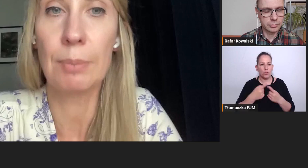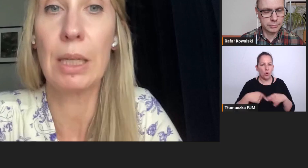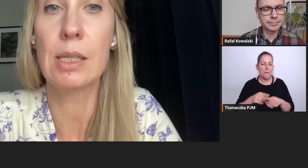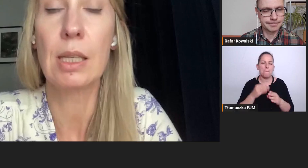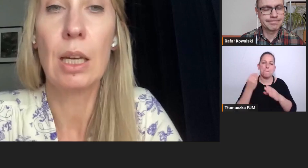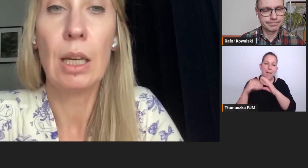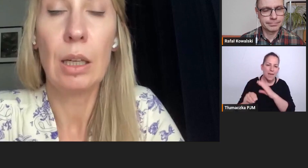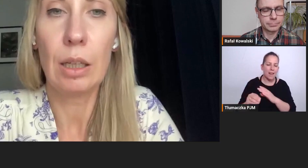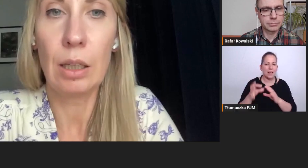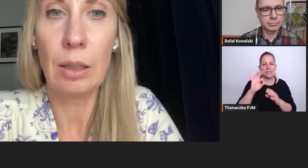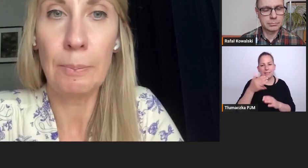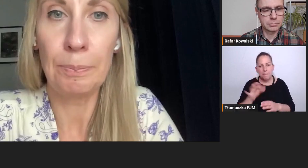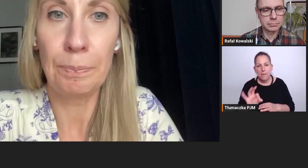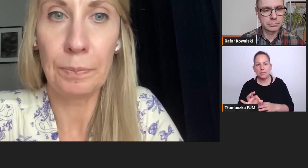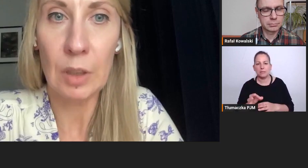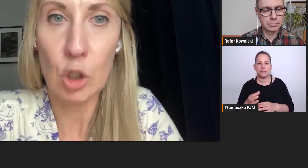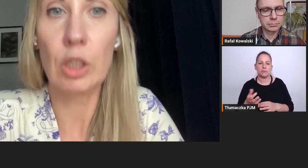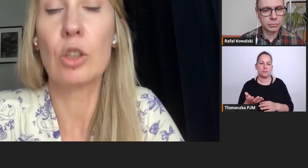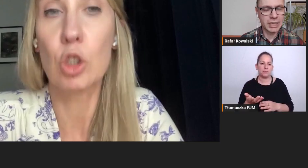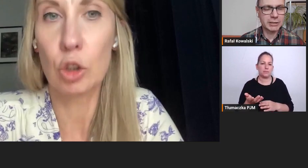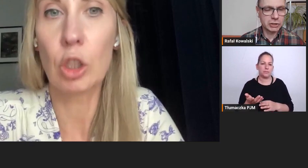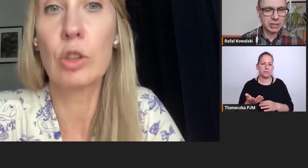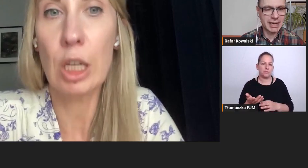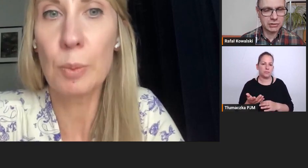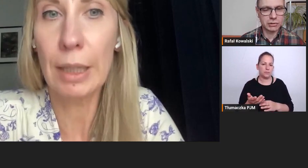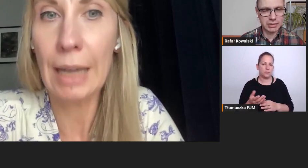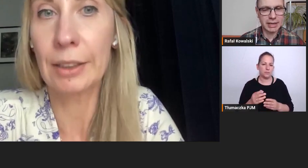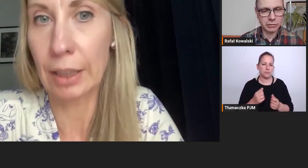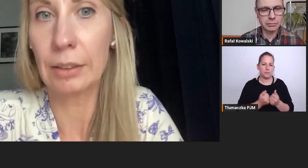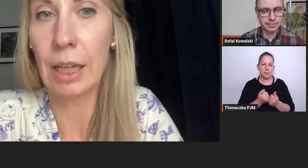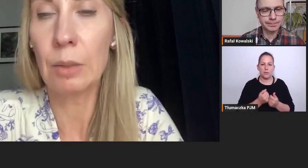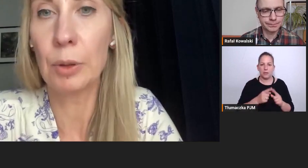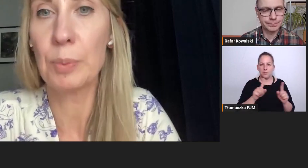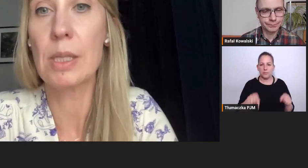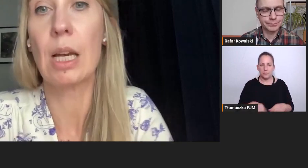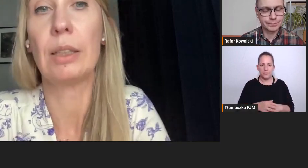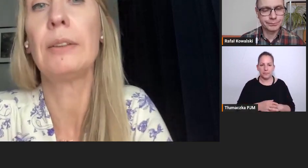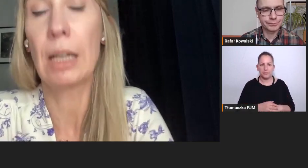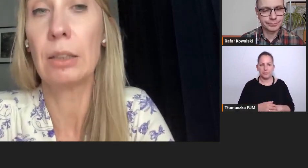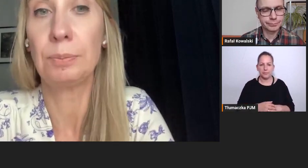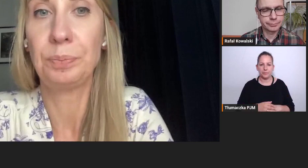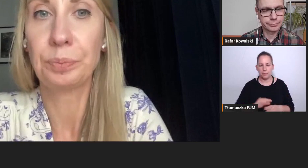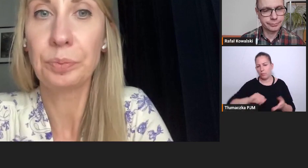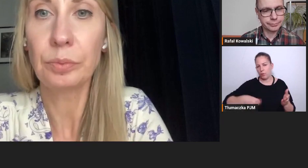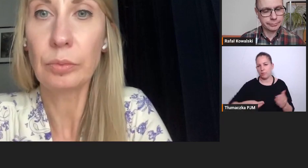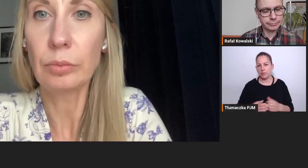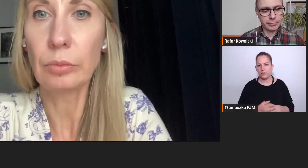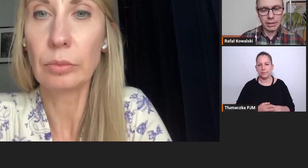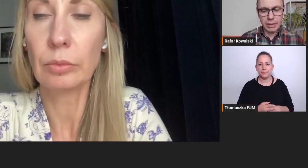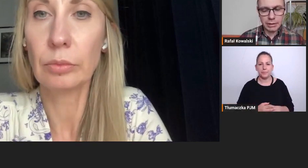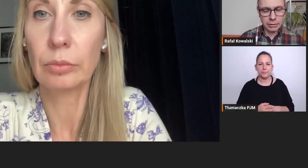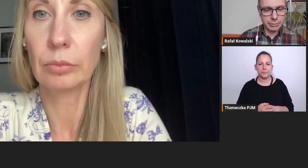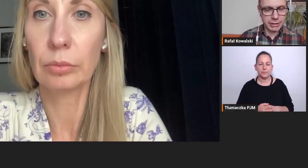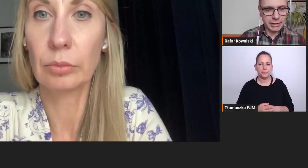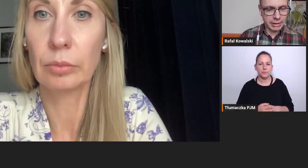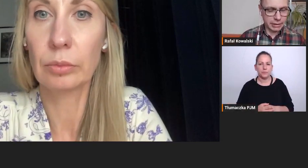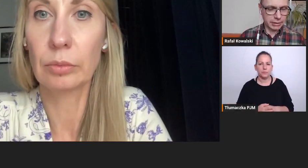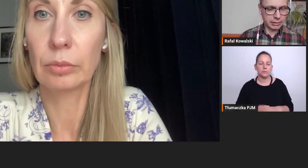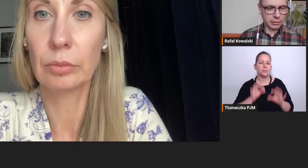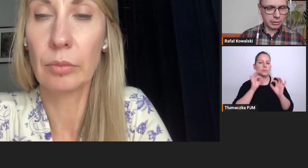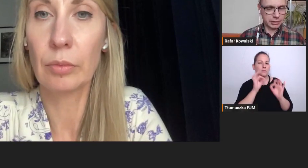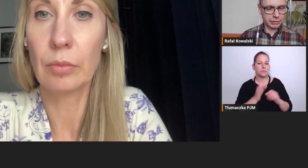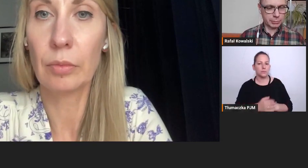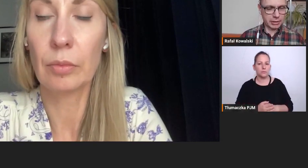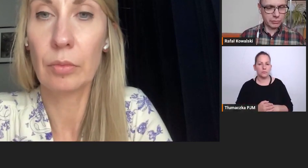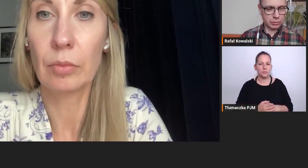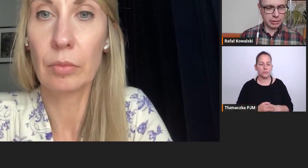czy SMS, Jakiś czy ślad chociażby zostawić. Kartka, tak, podpisana, tak. Dobrze.